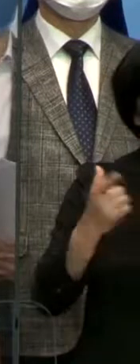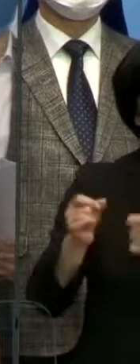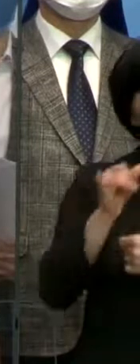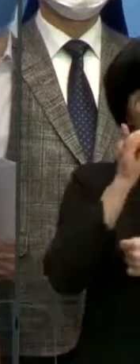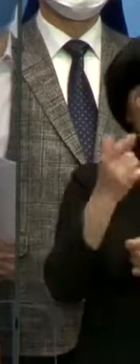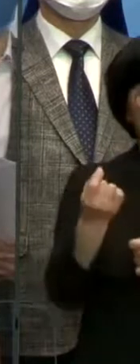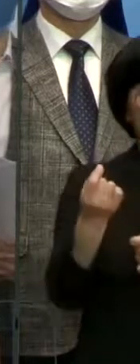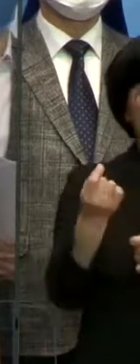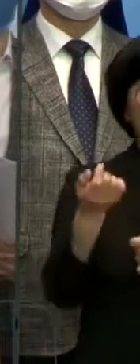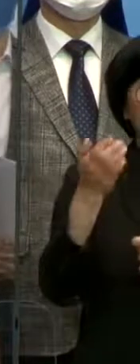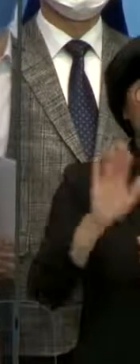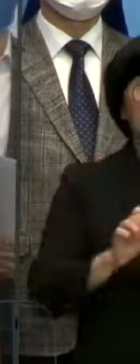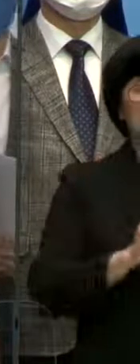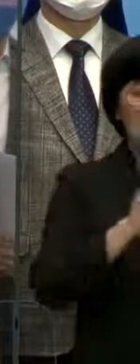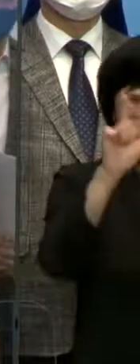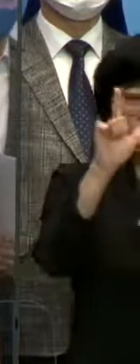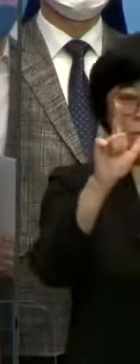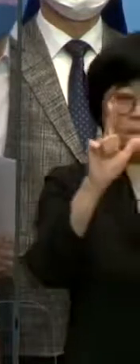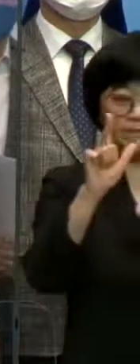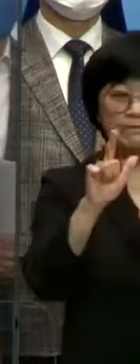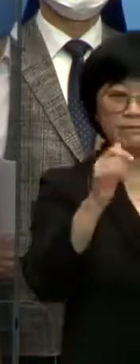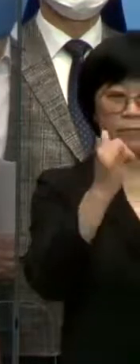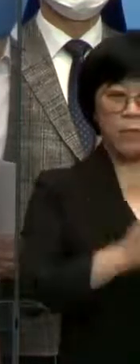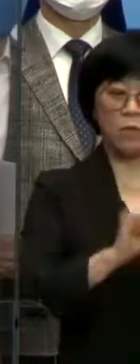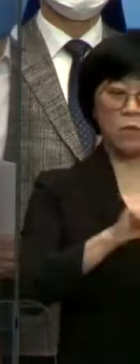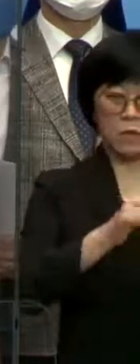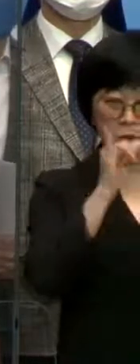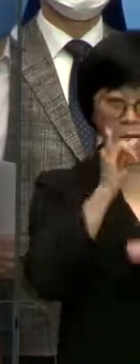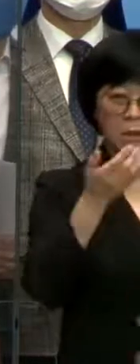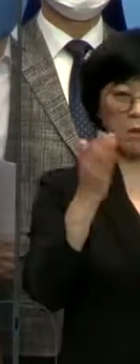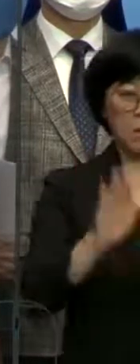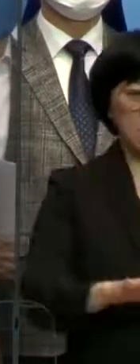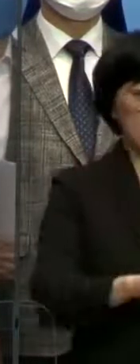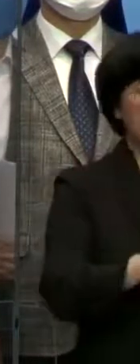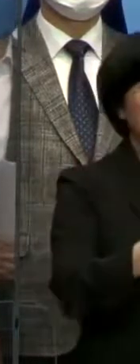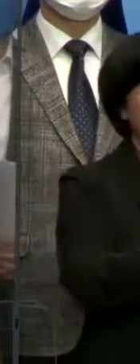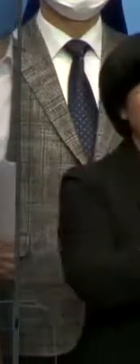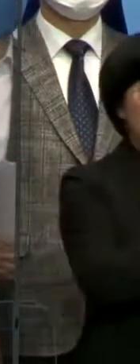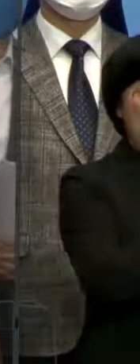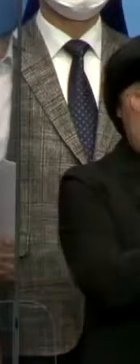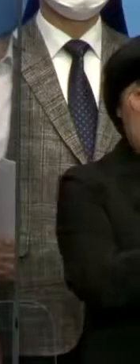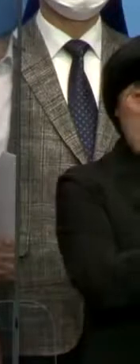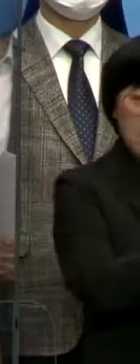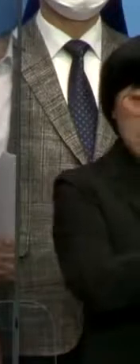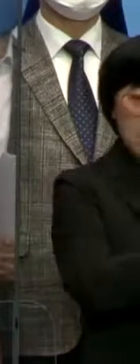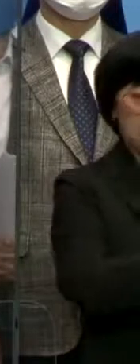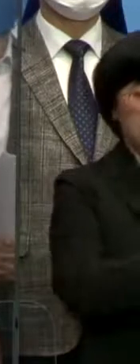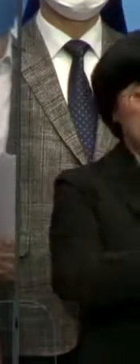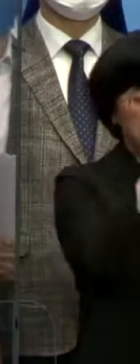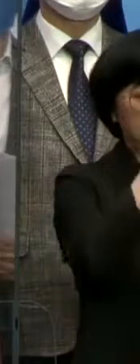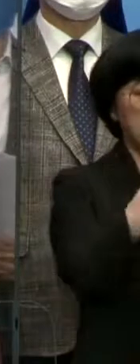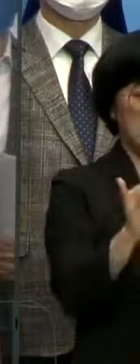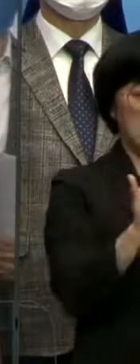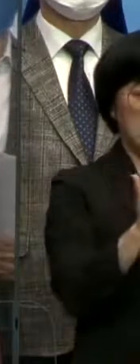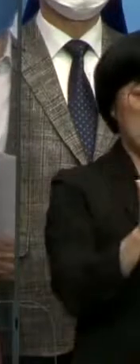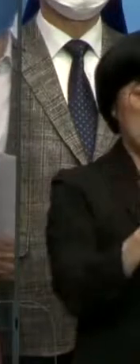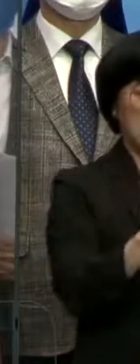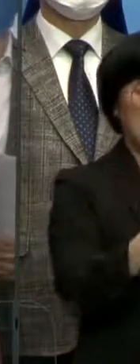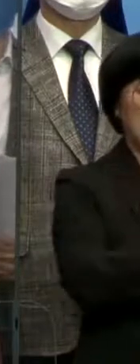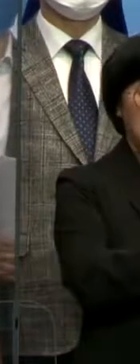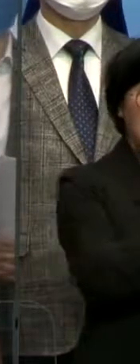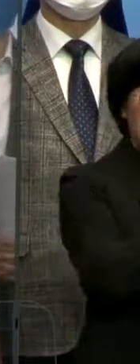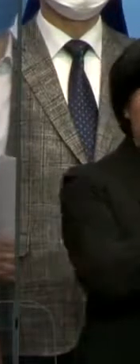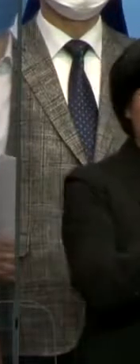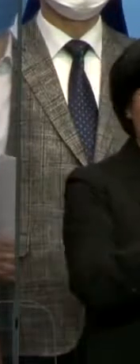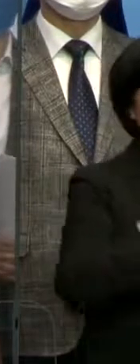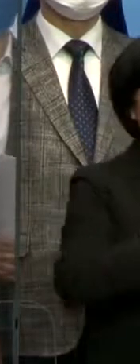일입니다. 대부분 다 전문 직역들이 하고 있습니다. 그래서 이 부분에 대해서는 환자들의 당연히 의료인에 대해서